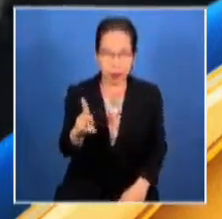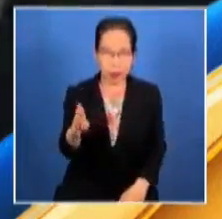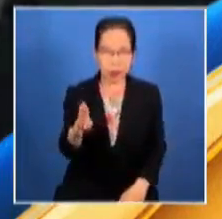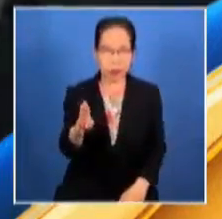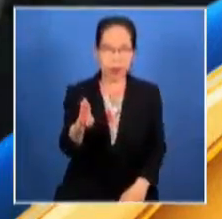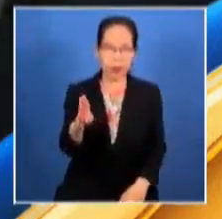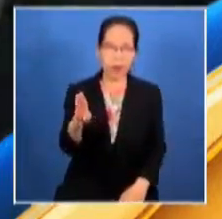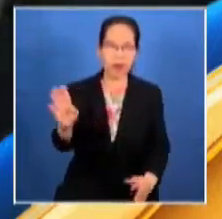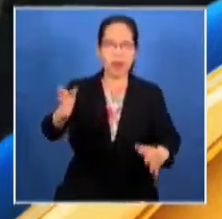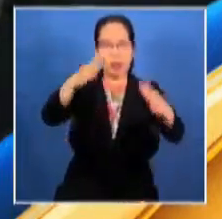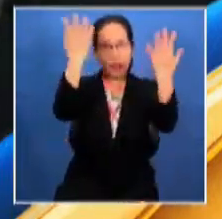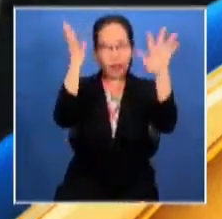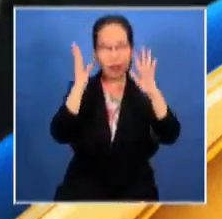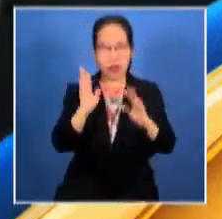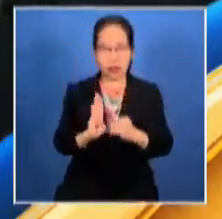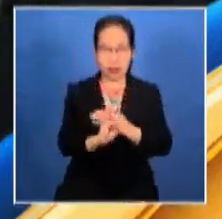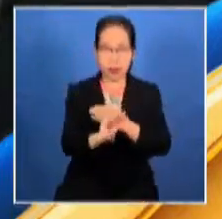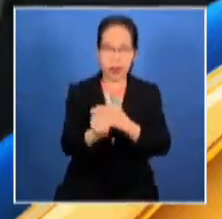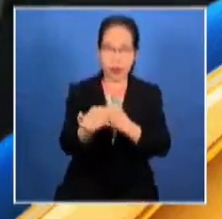Back to you, Kuya!